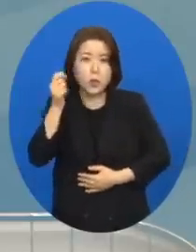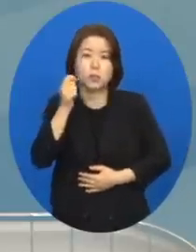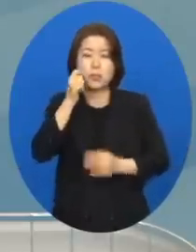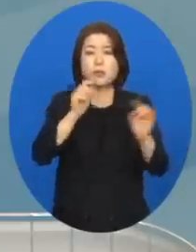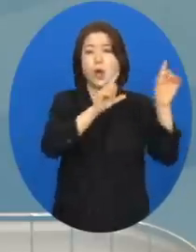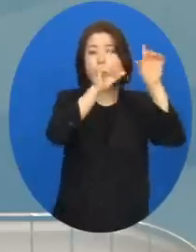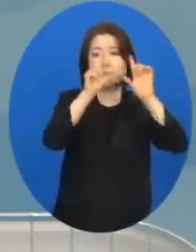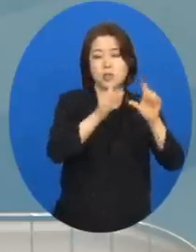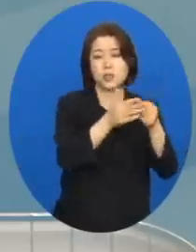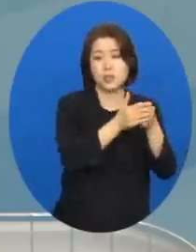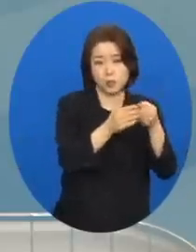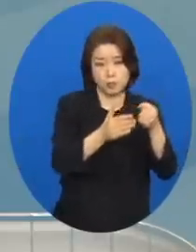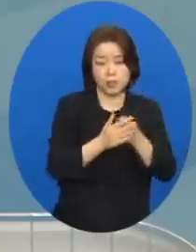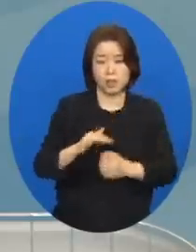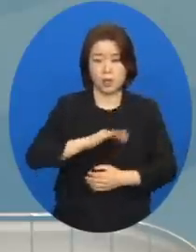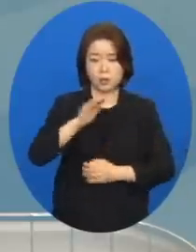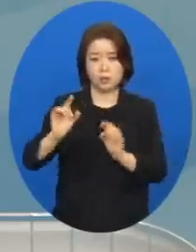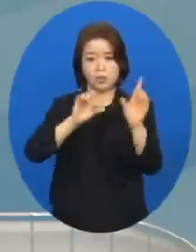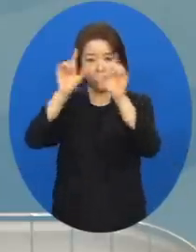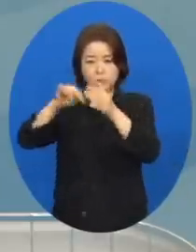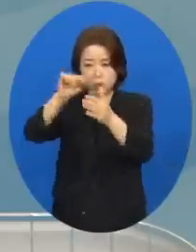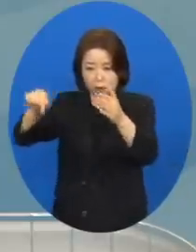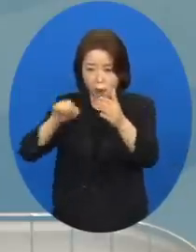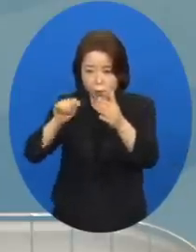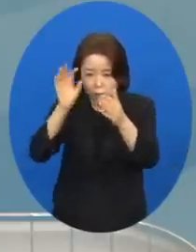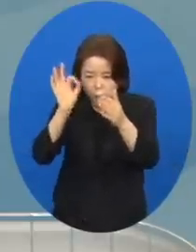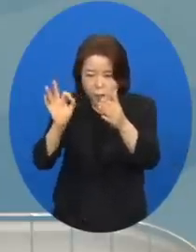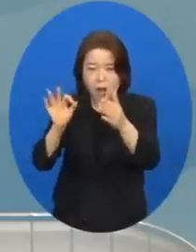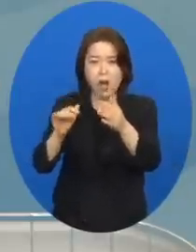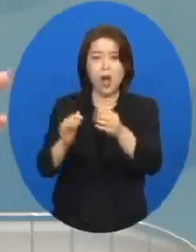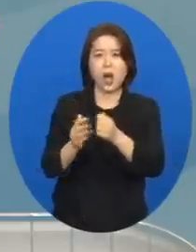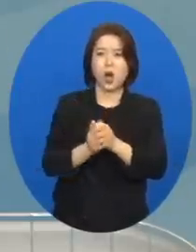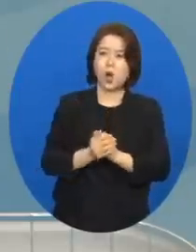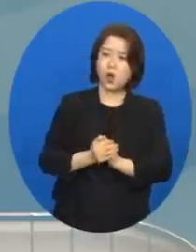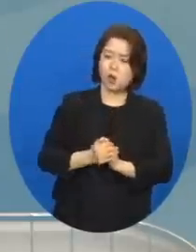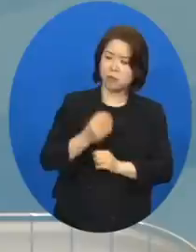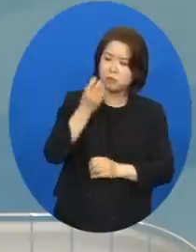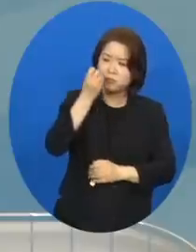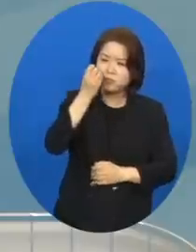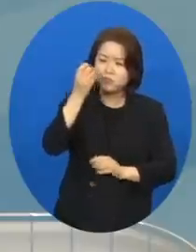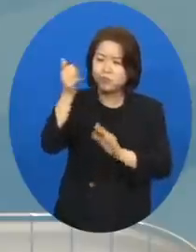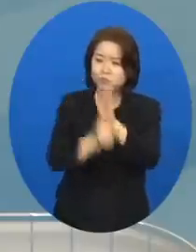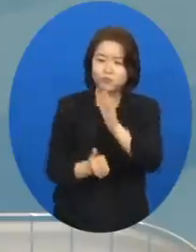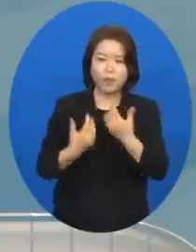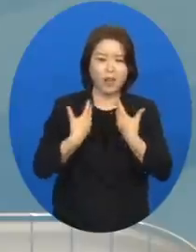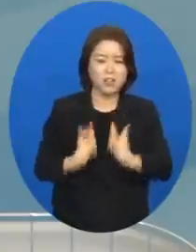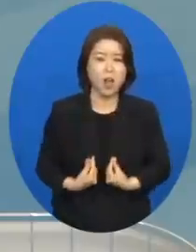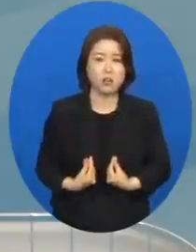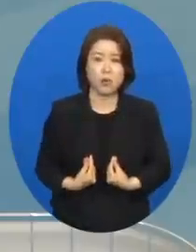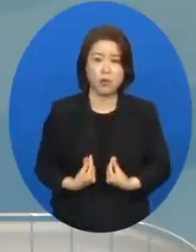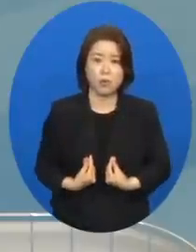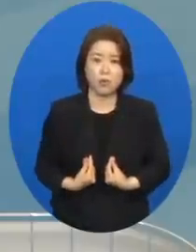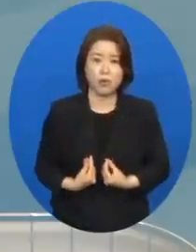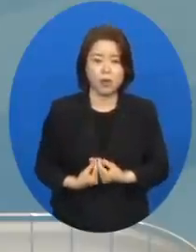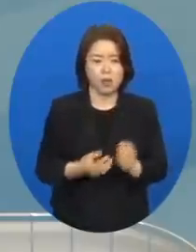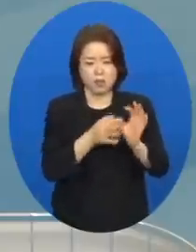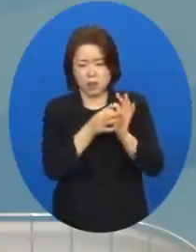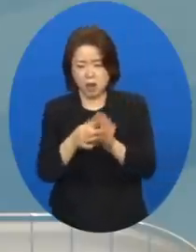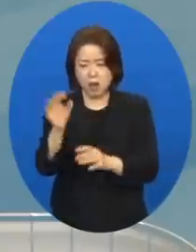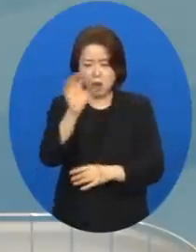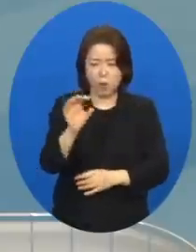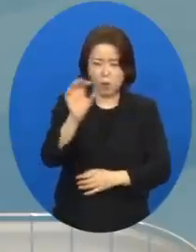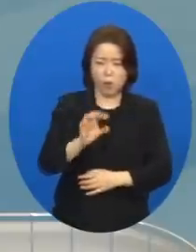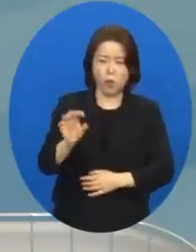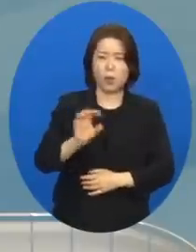사니까 우리의 삶 속에 말이 안 되는 실패와 좌절 계속